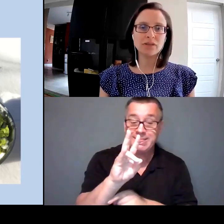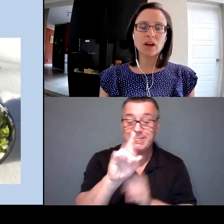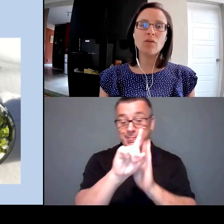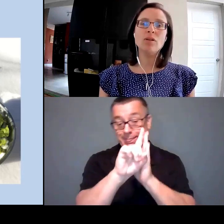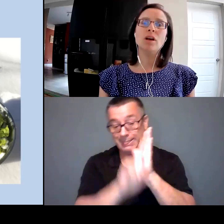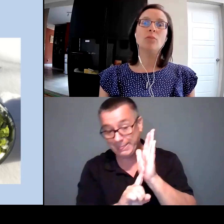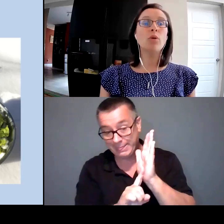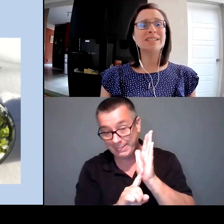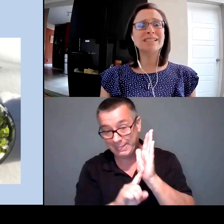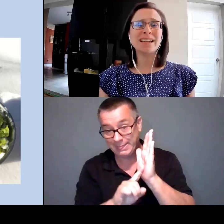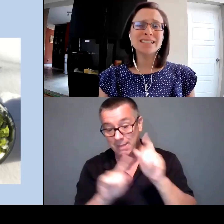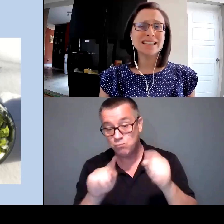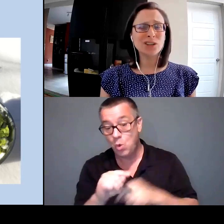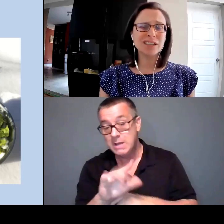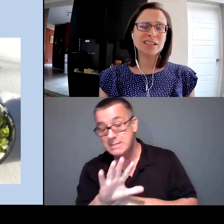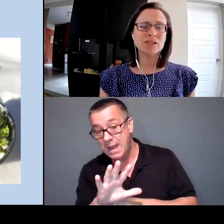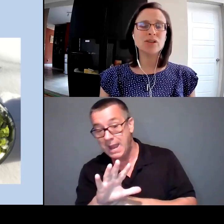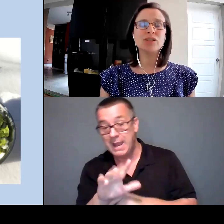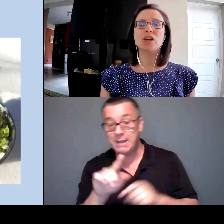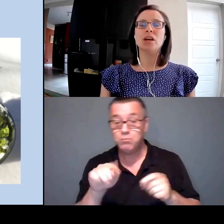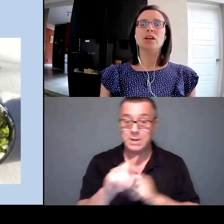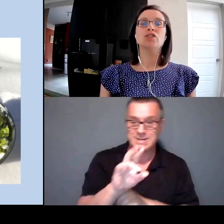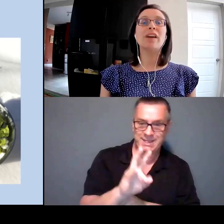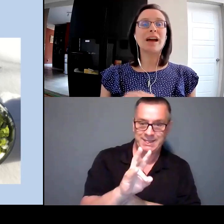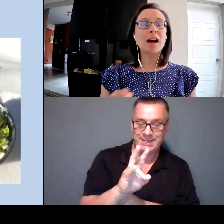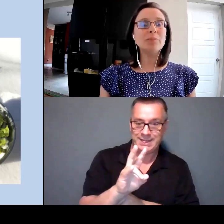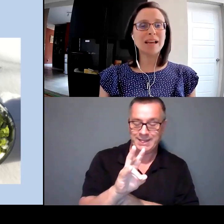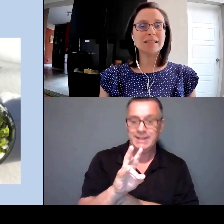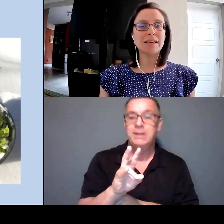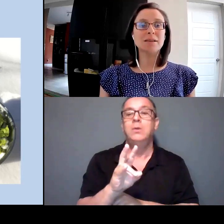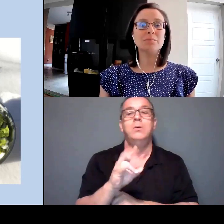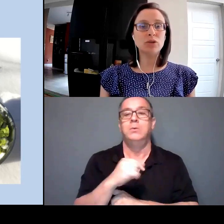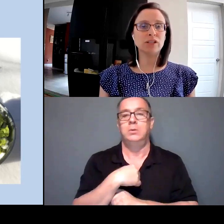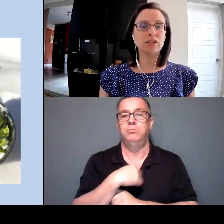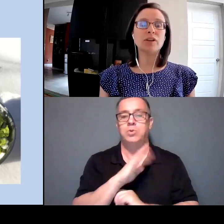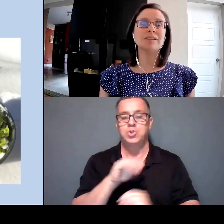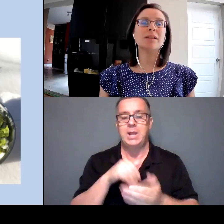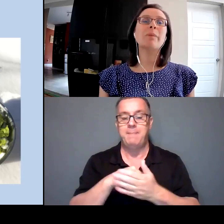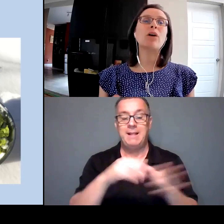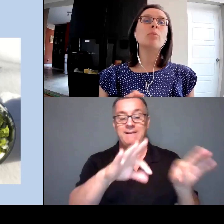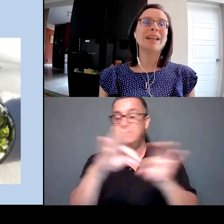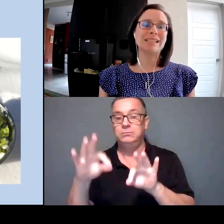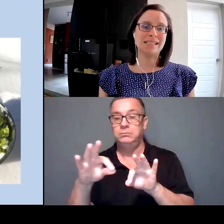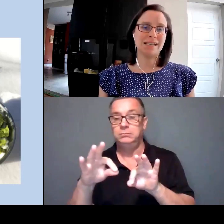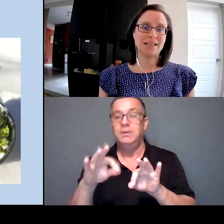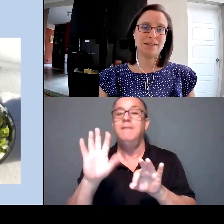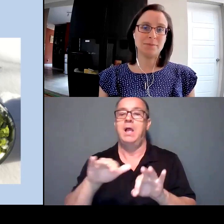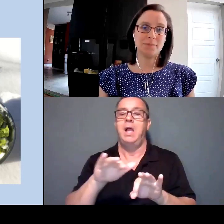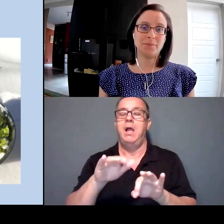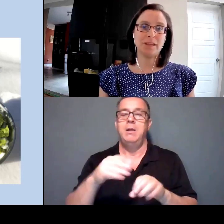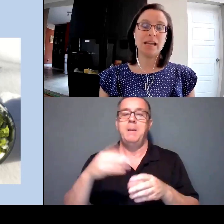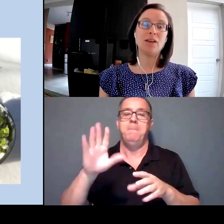Celsius environ, moins 5, 7 degrés Celsius, je vais remplacer mes couvertures flottantes par un